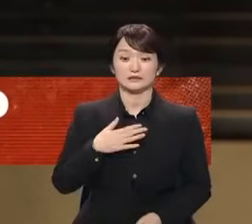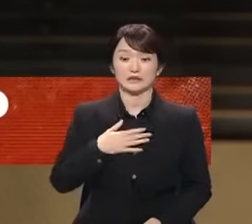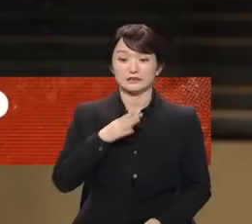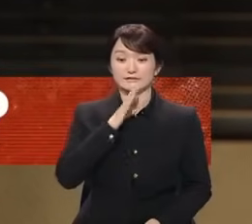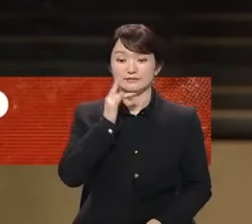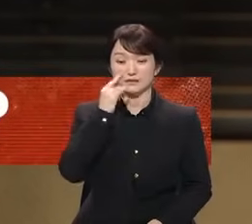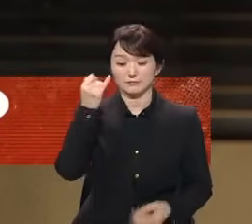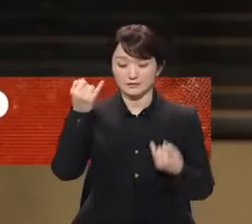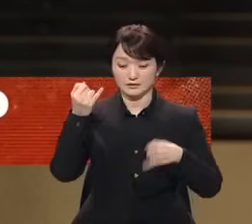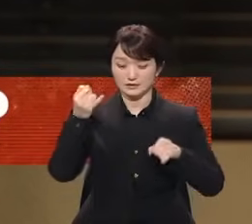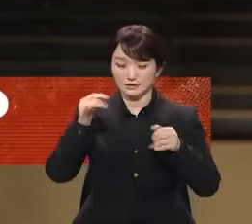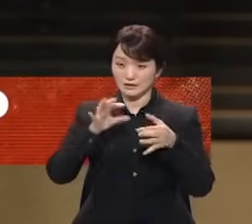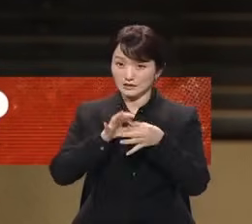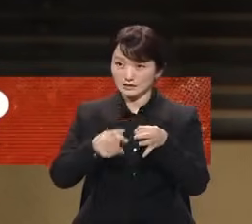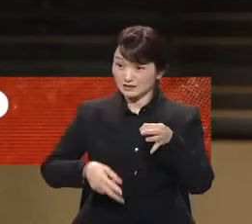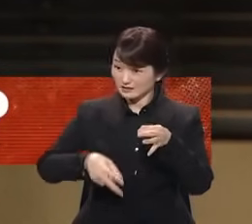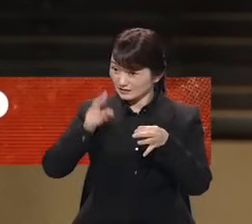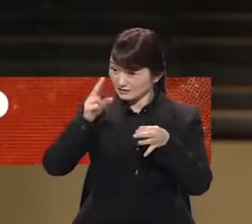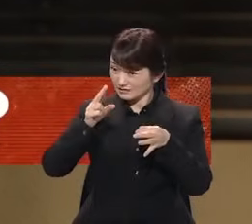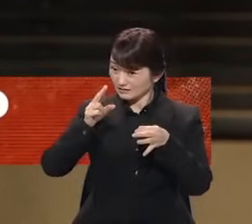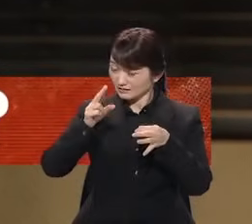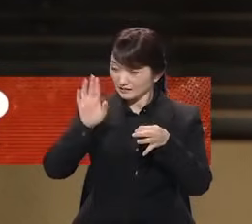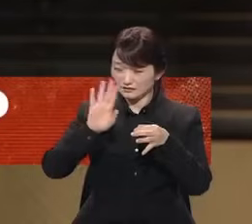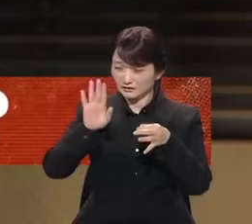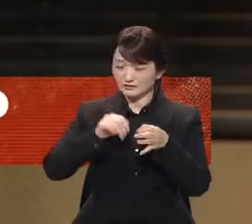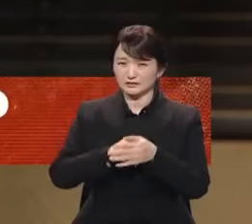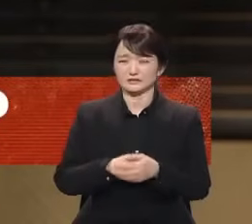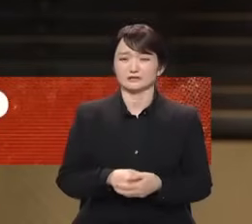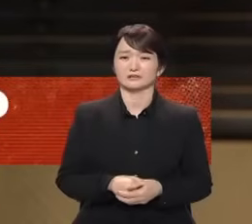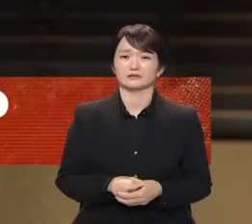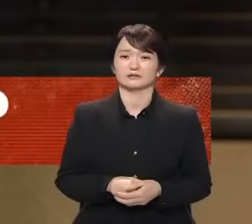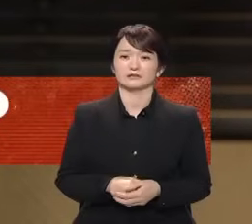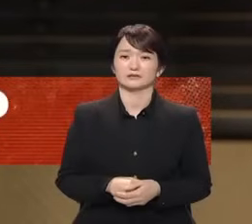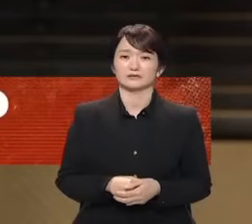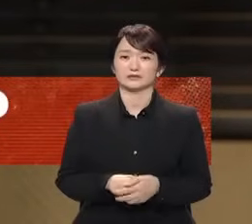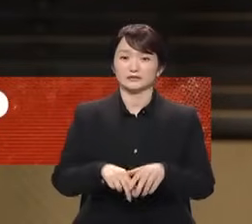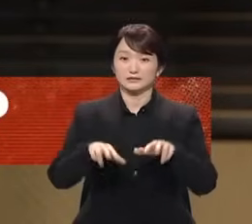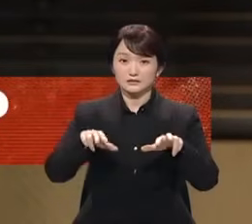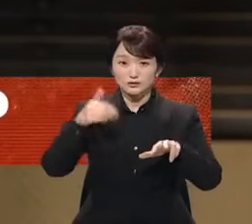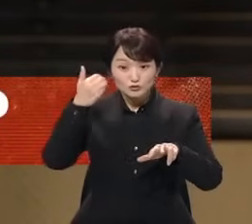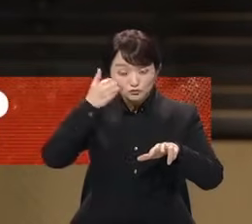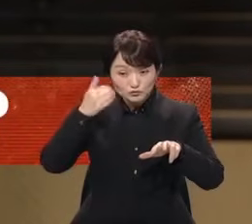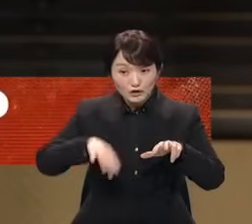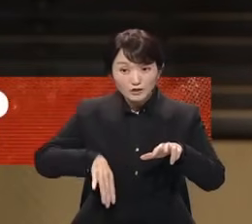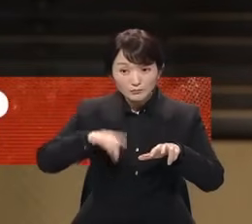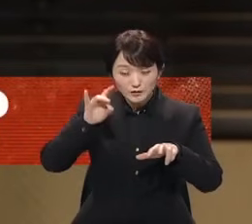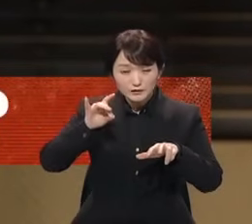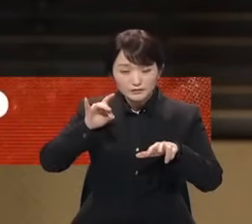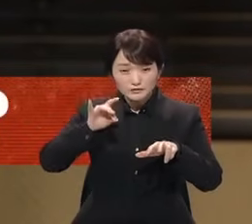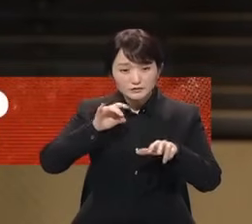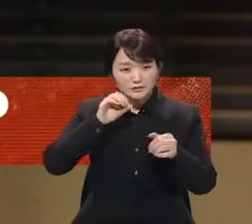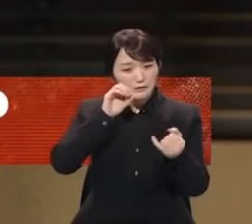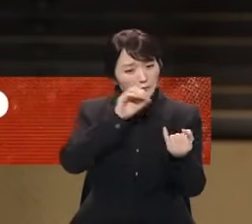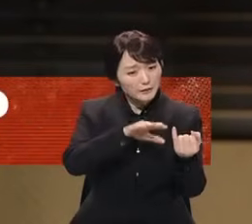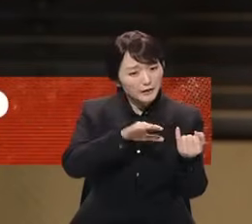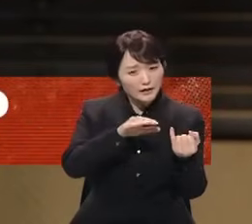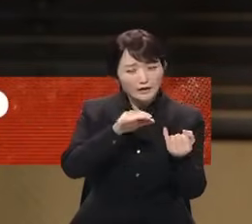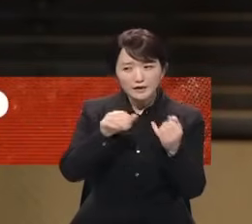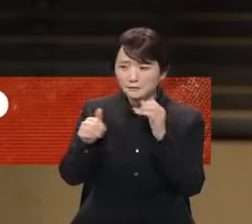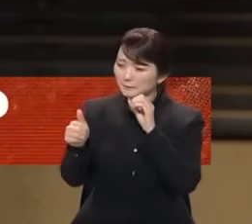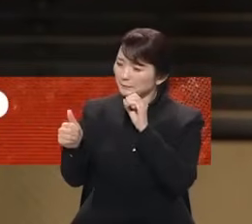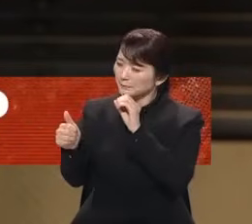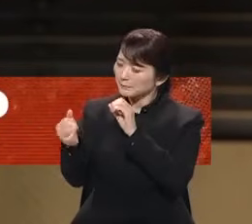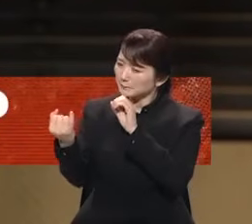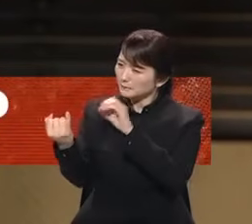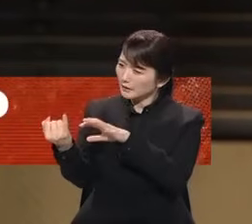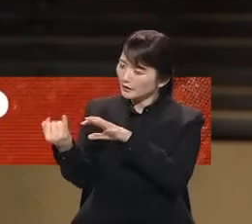이거는 사실은 그렇게 잘 끊어지지도 않고 지금 단계에서 누가 먼저 손을 내느냐 이 부분으로 봤을 때